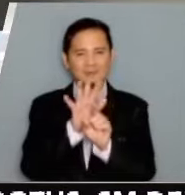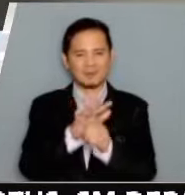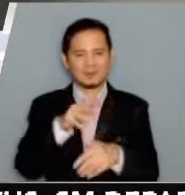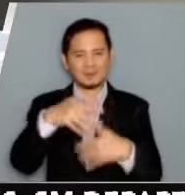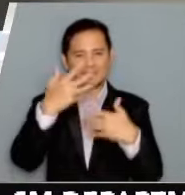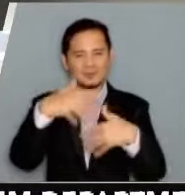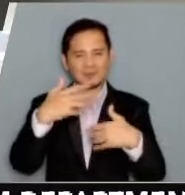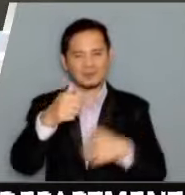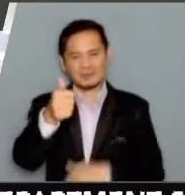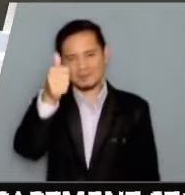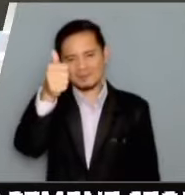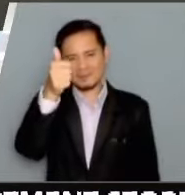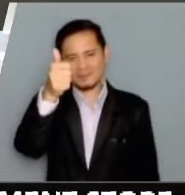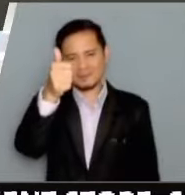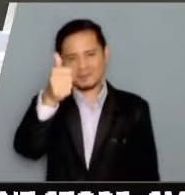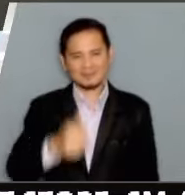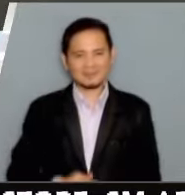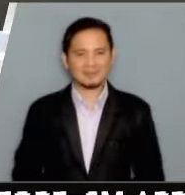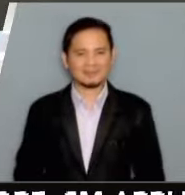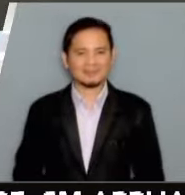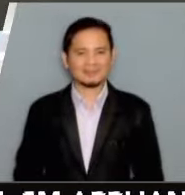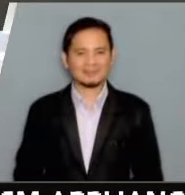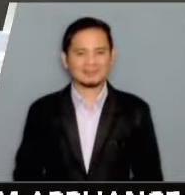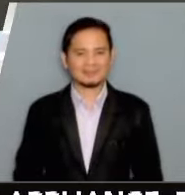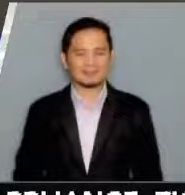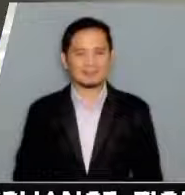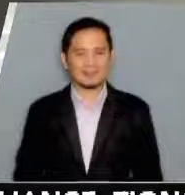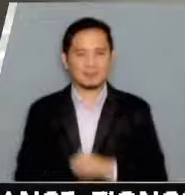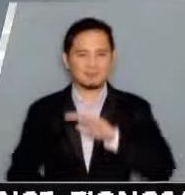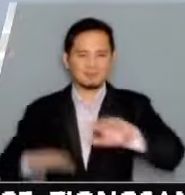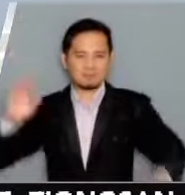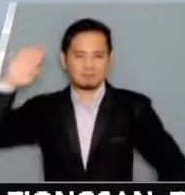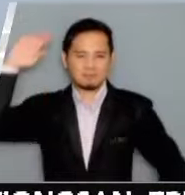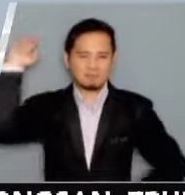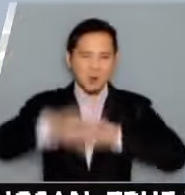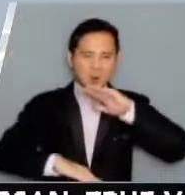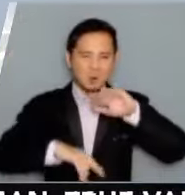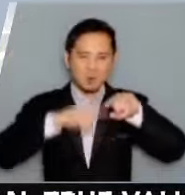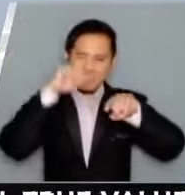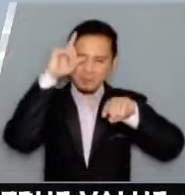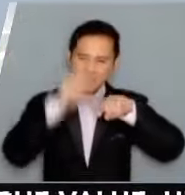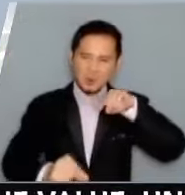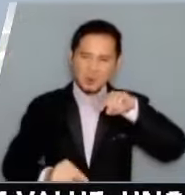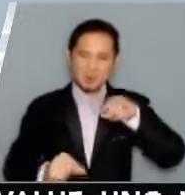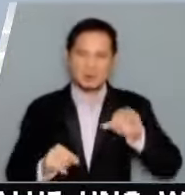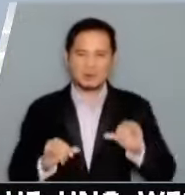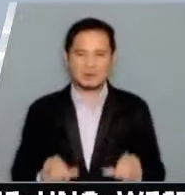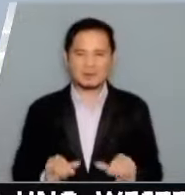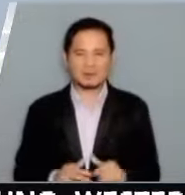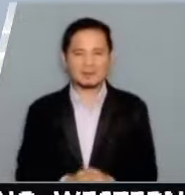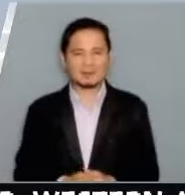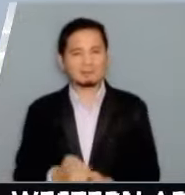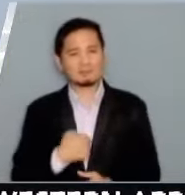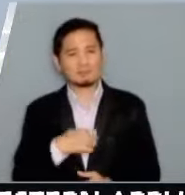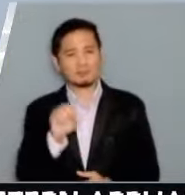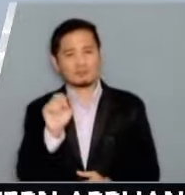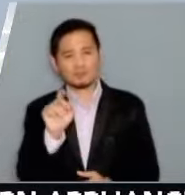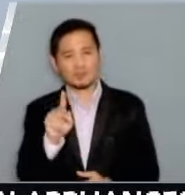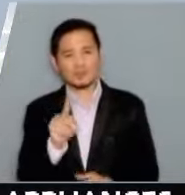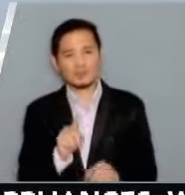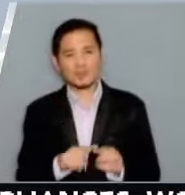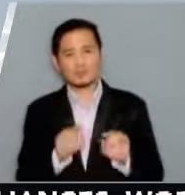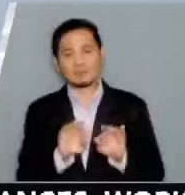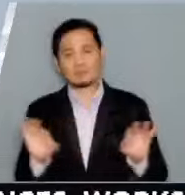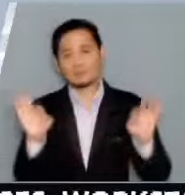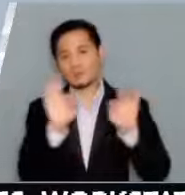Trending! Oh, ha? Oh, spike pa more. Oh. Pero talagang, alam mo, ako okay ako dyan. Basta yung end goal